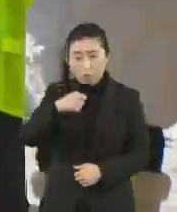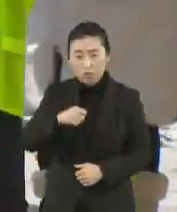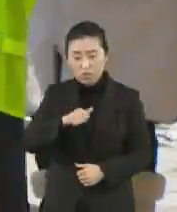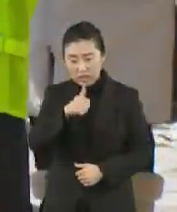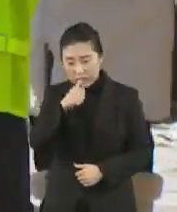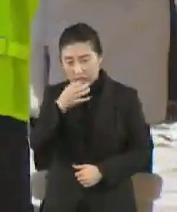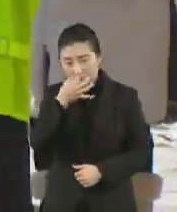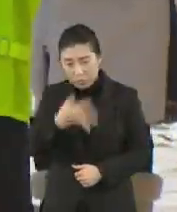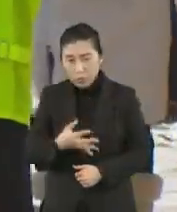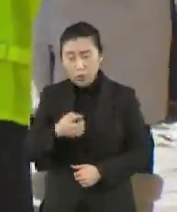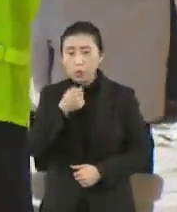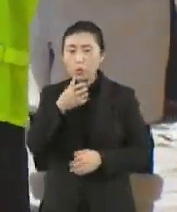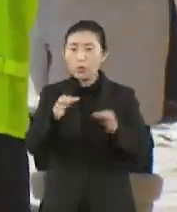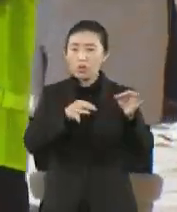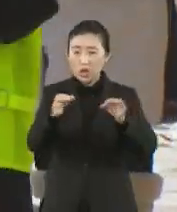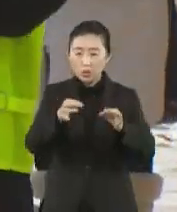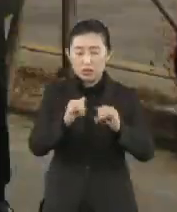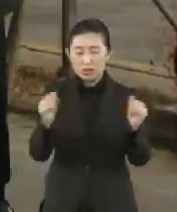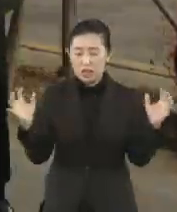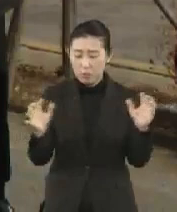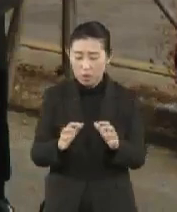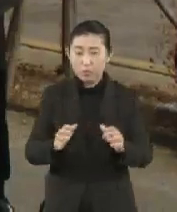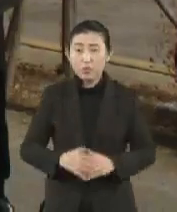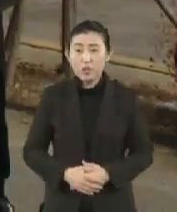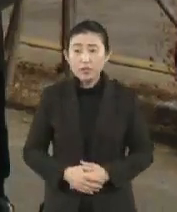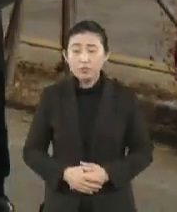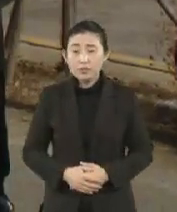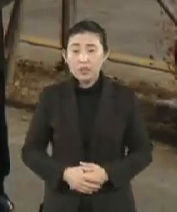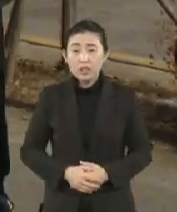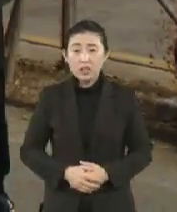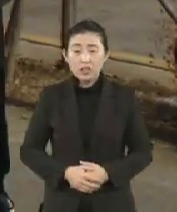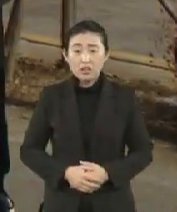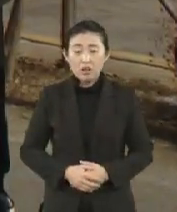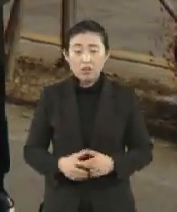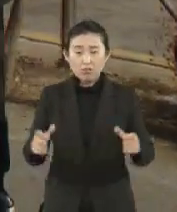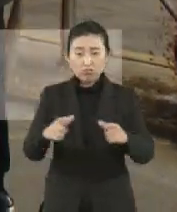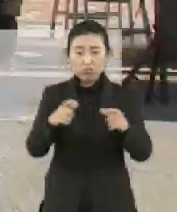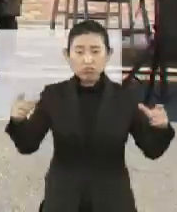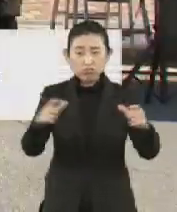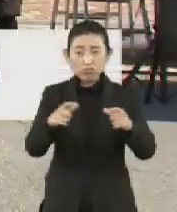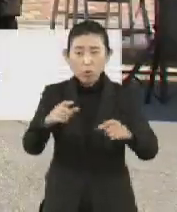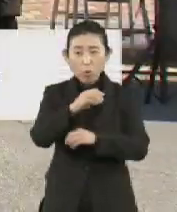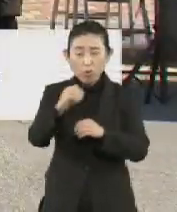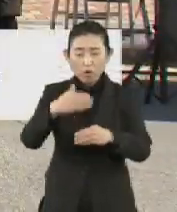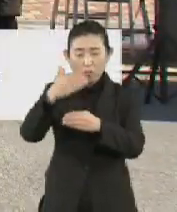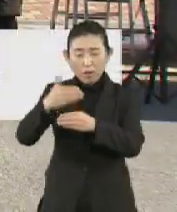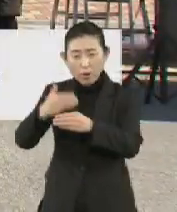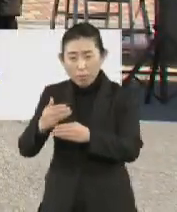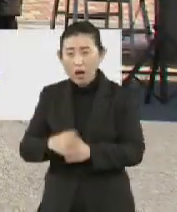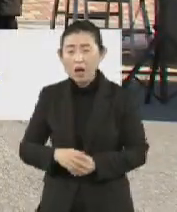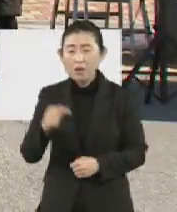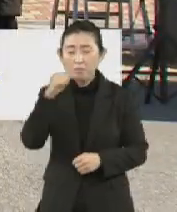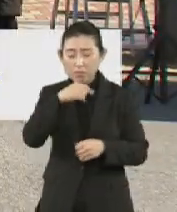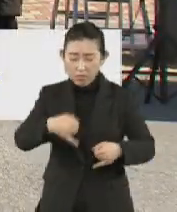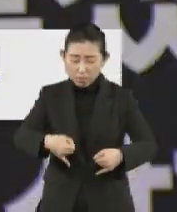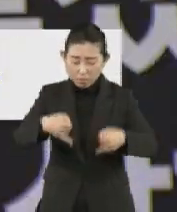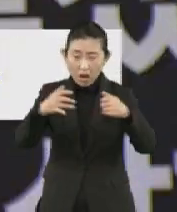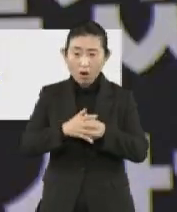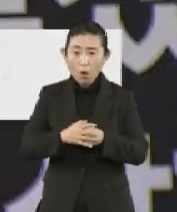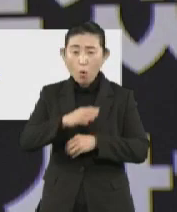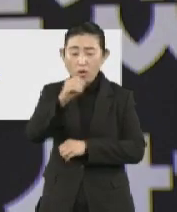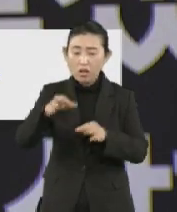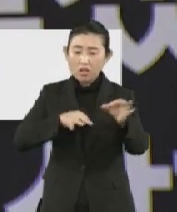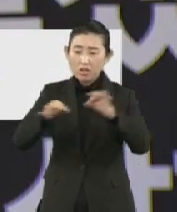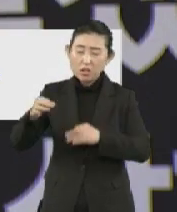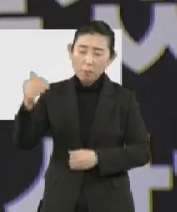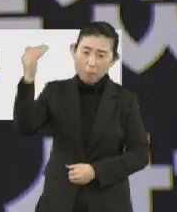소상공인들이 국무총리실 앞에 모였습니다. 이들은 세 차례 대유행을 거치며 빚더미에 안게 됐다며 영업권 침해에 따른